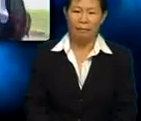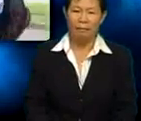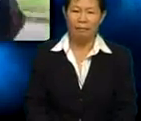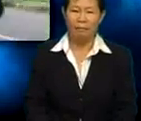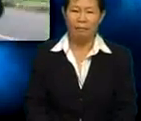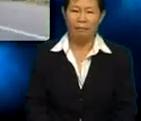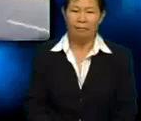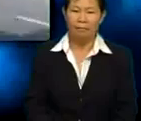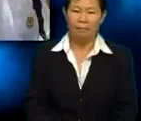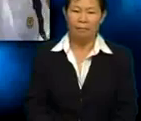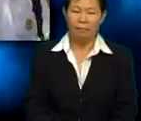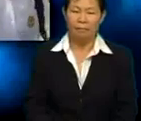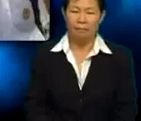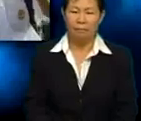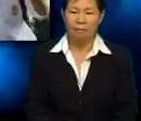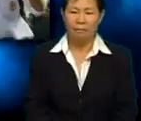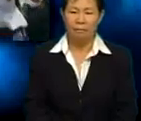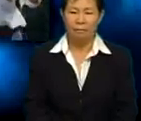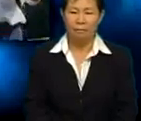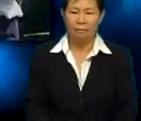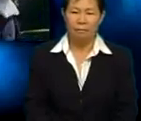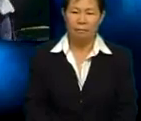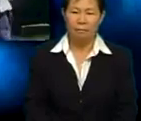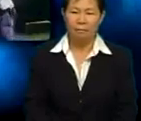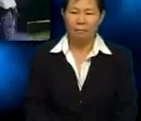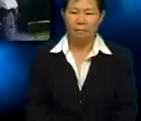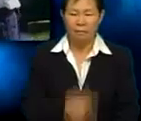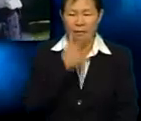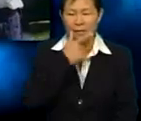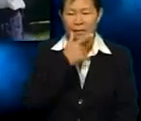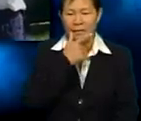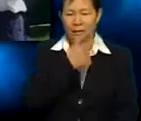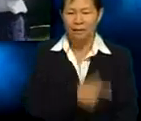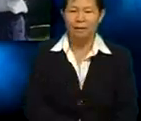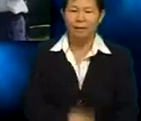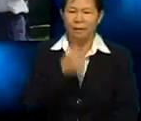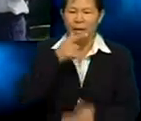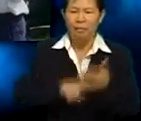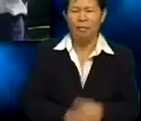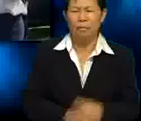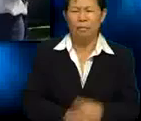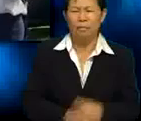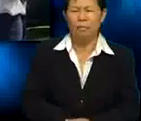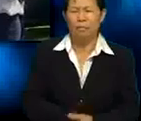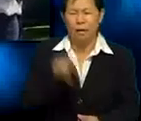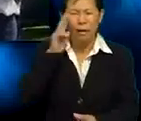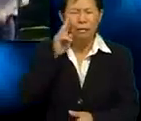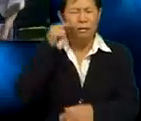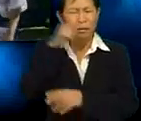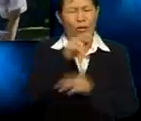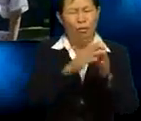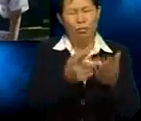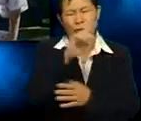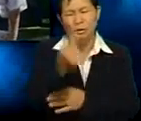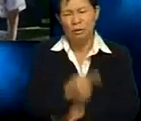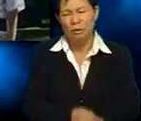Apa depan. Asyik baca buku je.